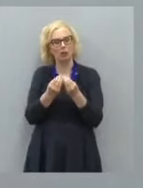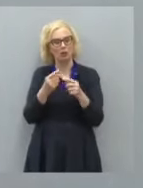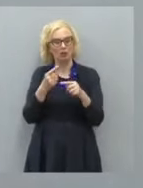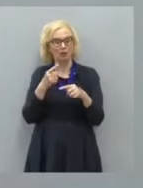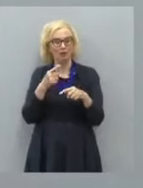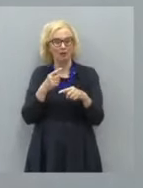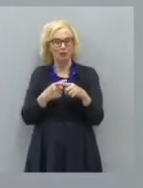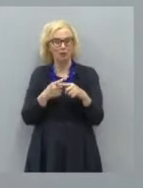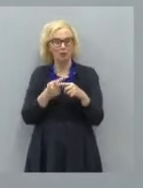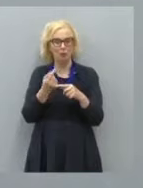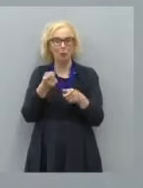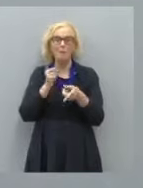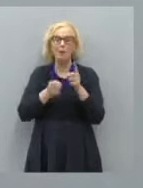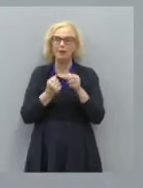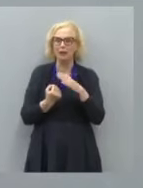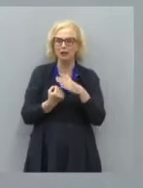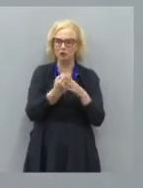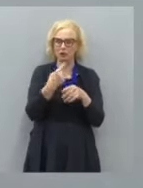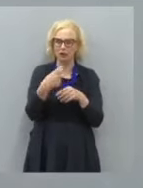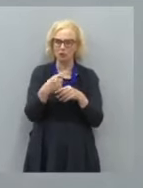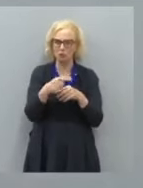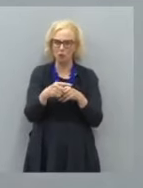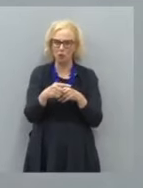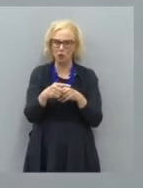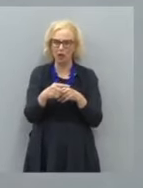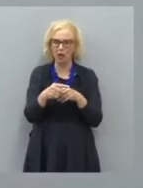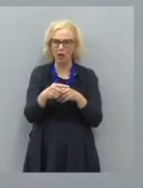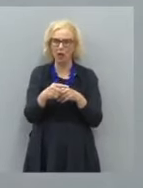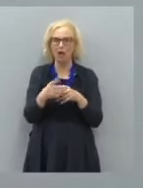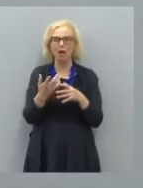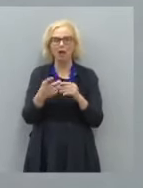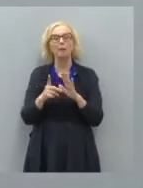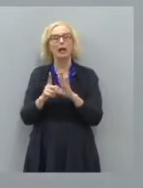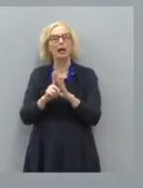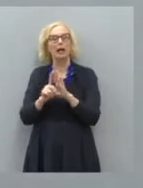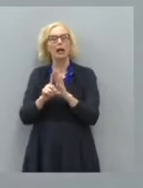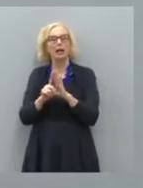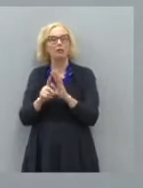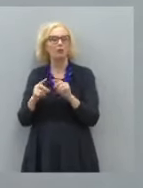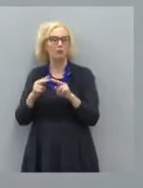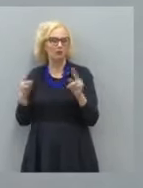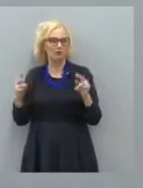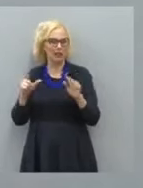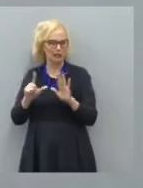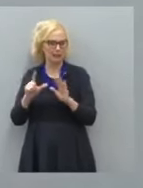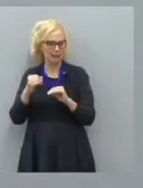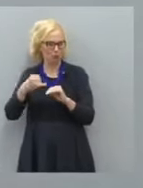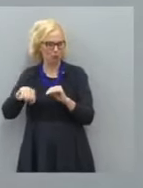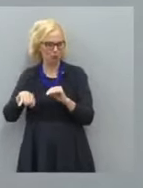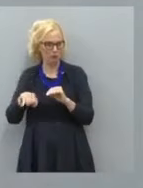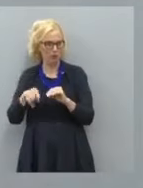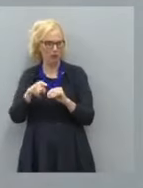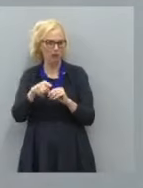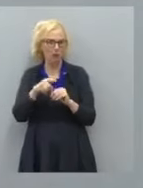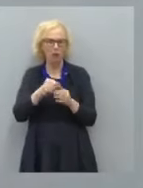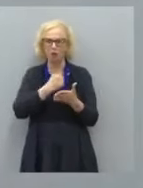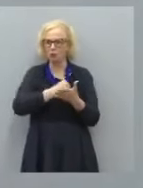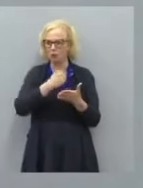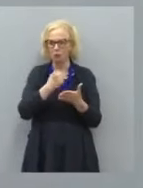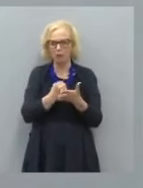dei sostegni che era stata interpretata dalla legge provinciale 7 ultima come documento principale